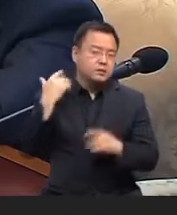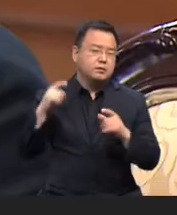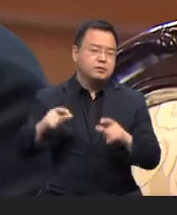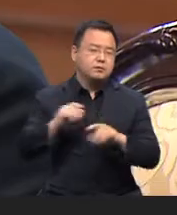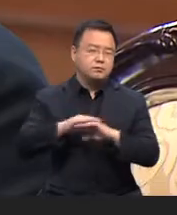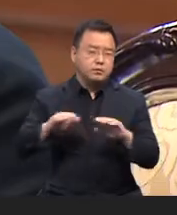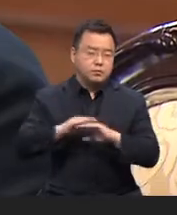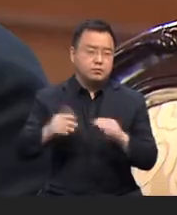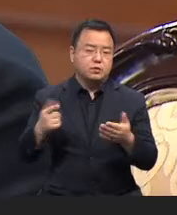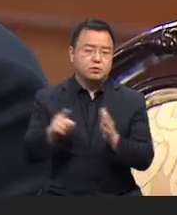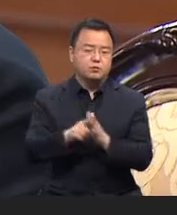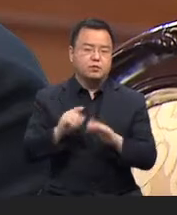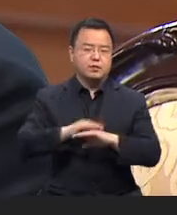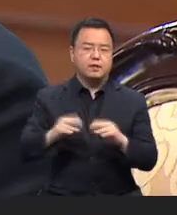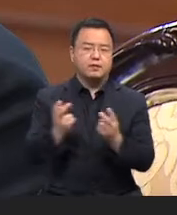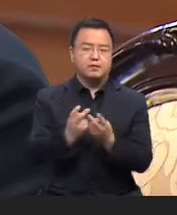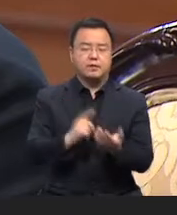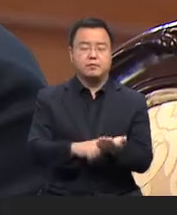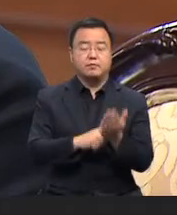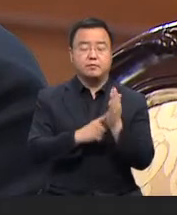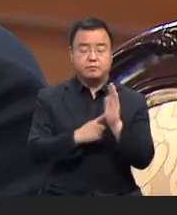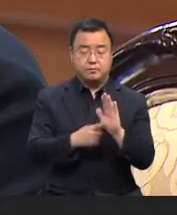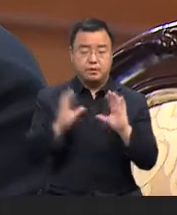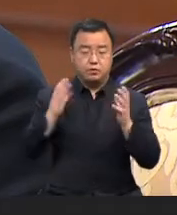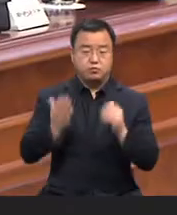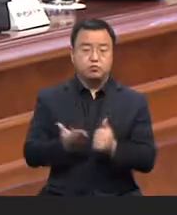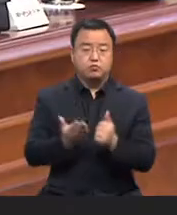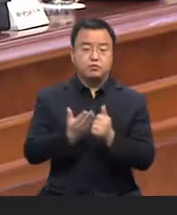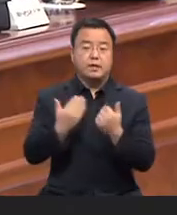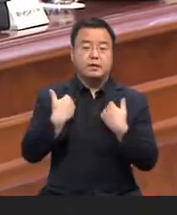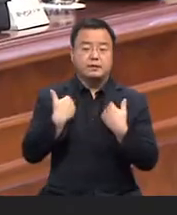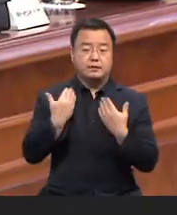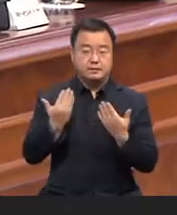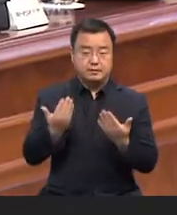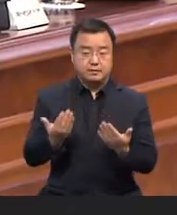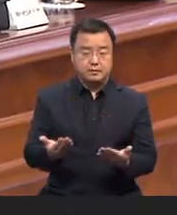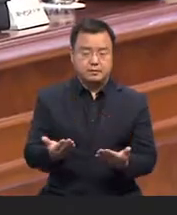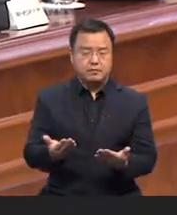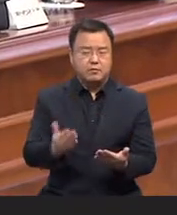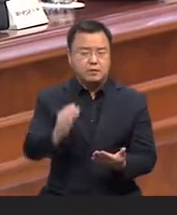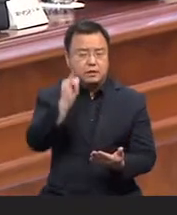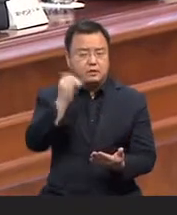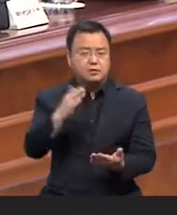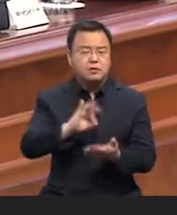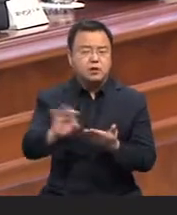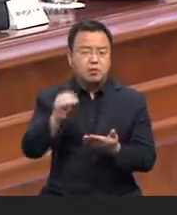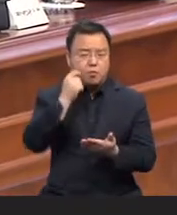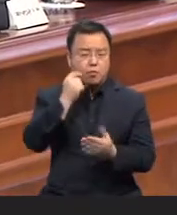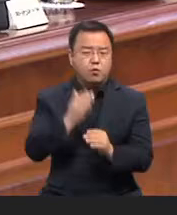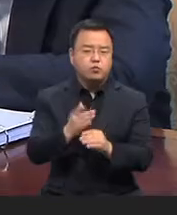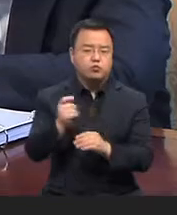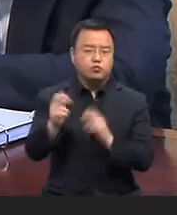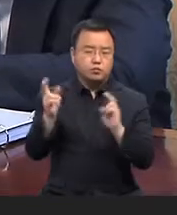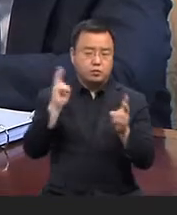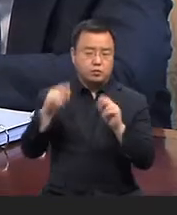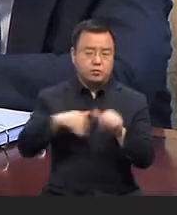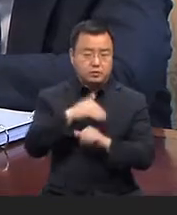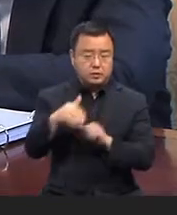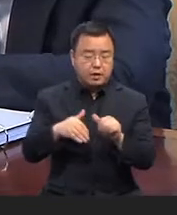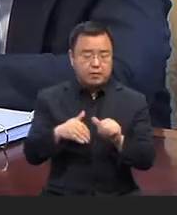위한 대책을 내놨습니다 육아휴직 제도가 있어도 활용하지 못하는 중소기업의 현실을 개선해